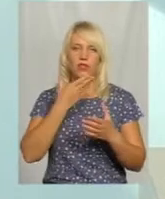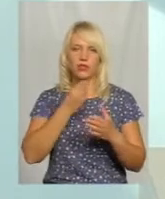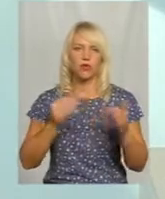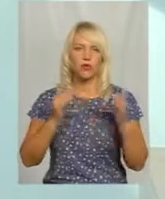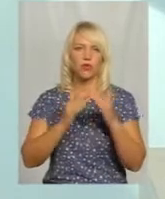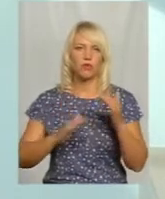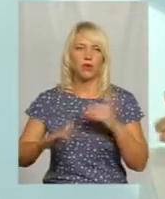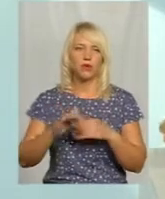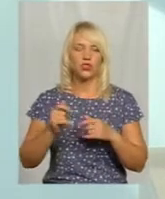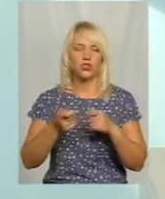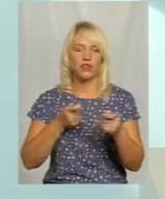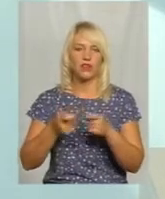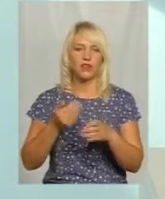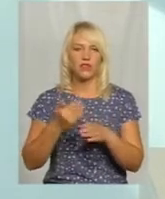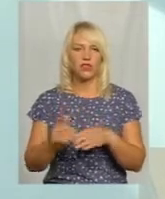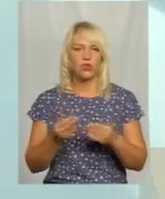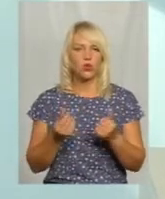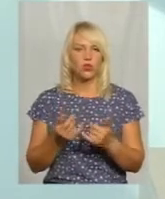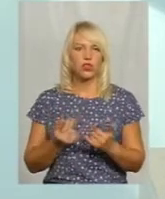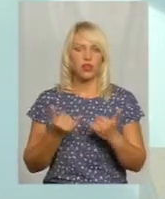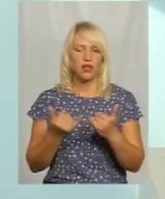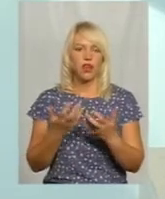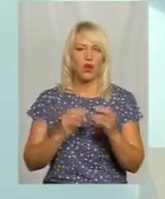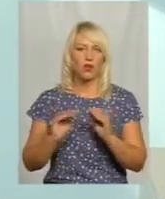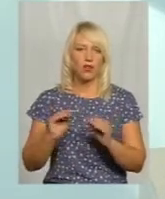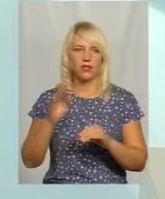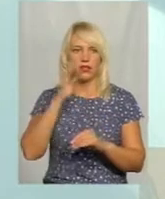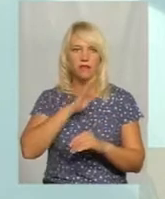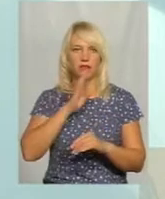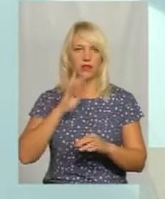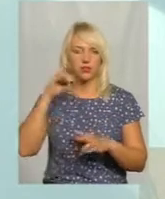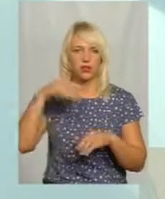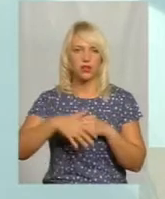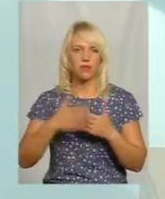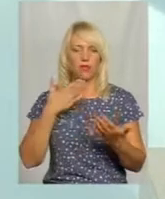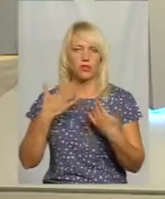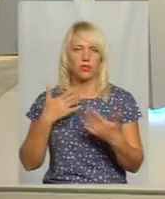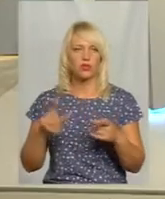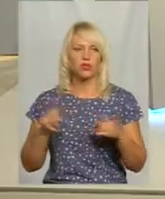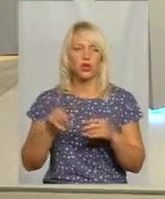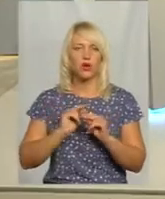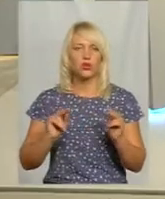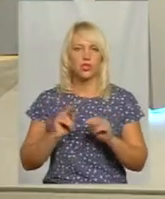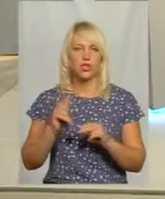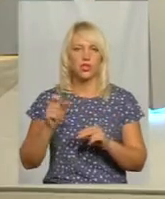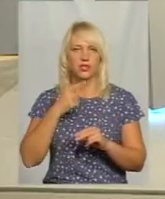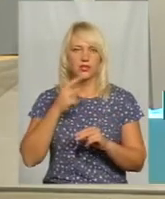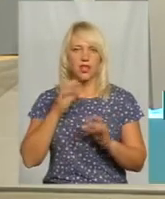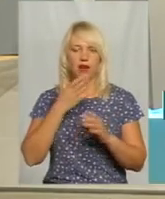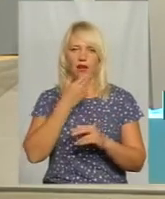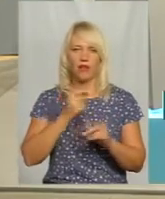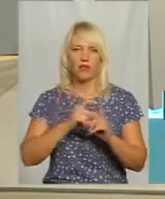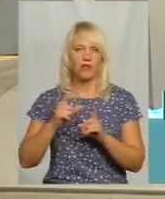і влада, виділивши кошти на обладнання, батьки з розумінням, напевно, поставились, тому що учителька сказала дуже гарну фразу